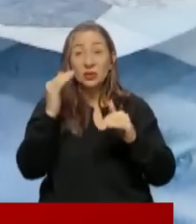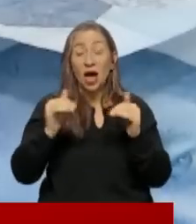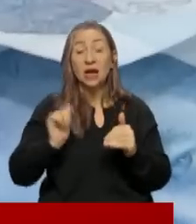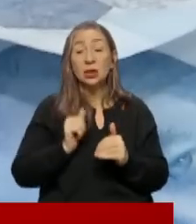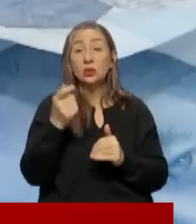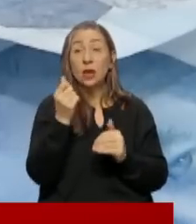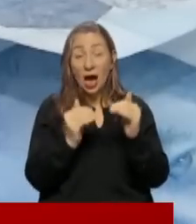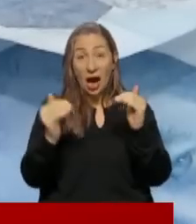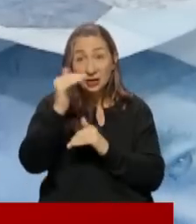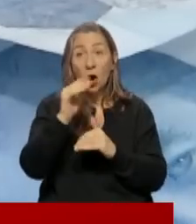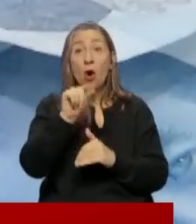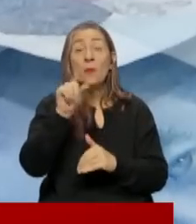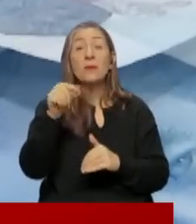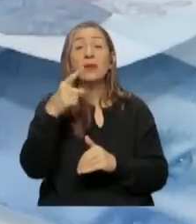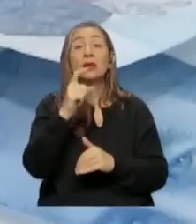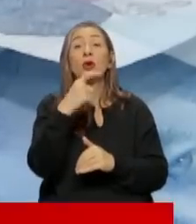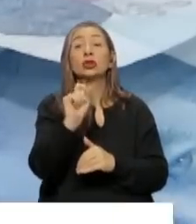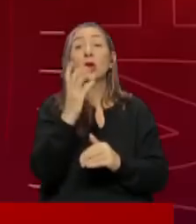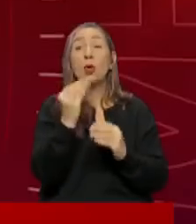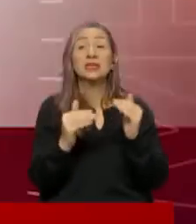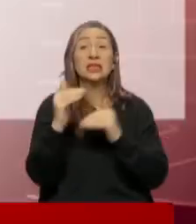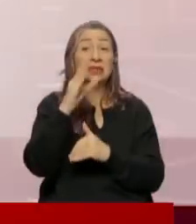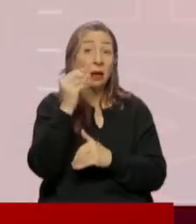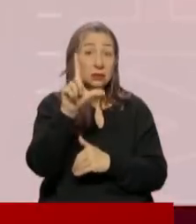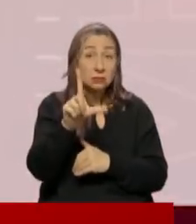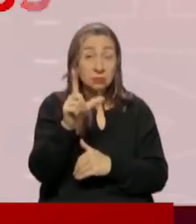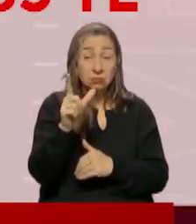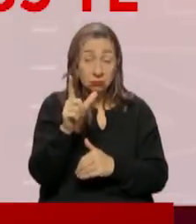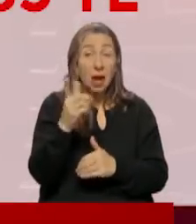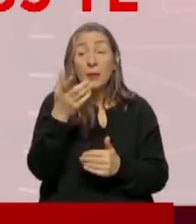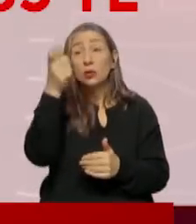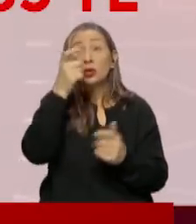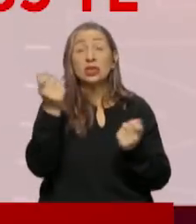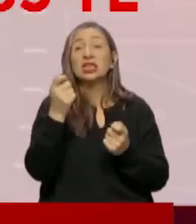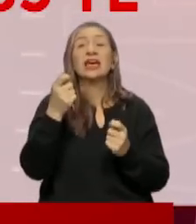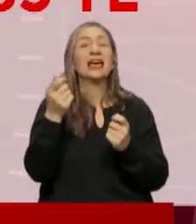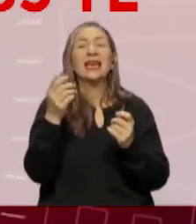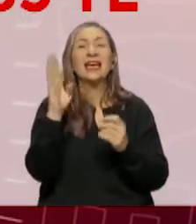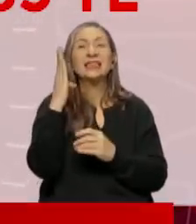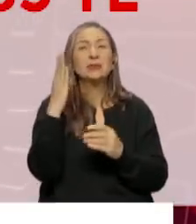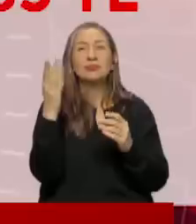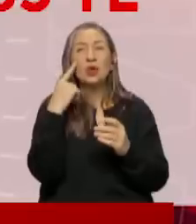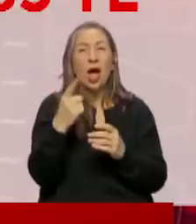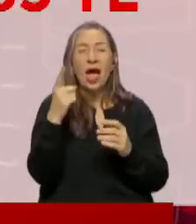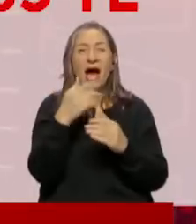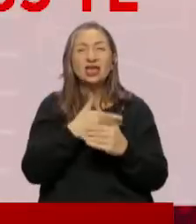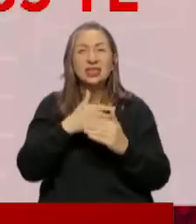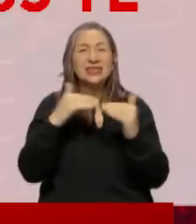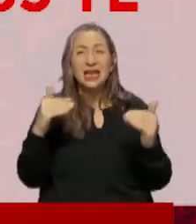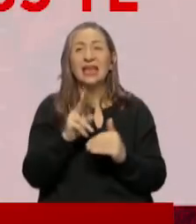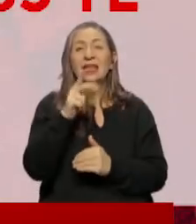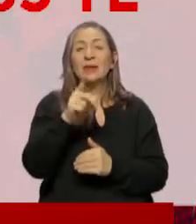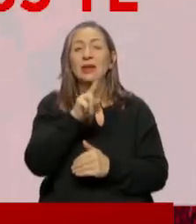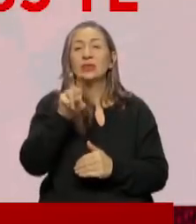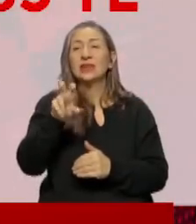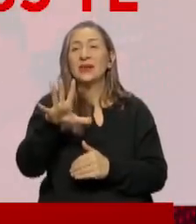asgari ücret artsa 11.090 liraya yükselmesi gerekiyor. Ama Türk İş Kasım ayı açlık sınırı 7.785 lira. Ergün